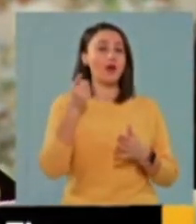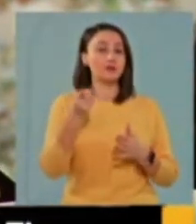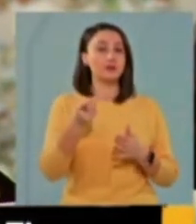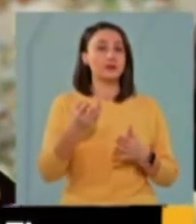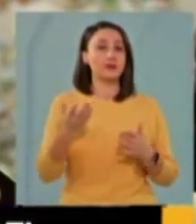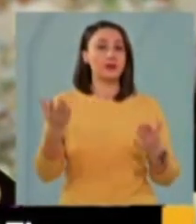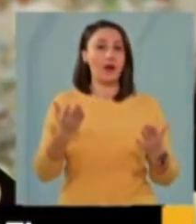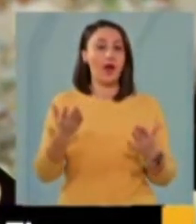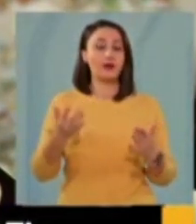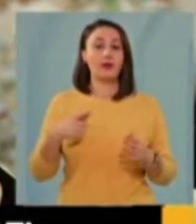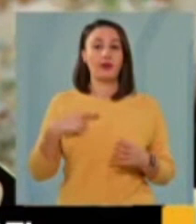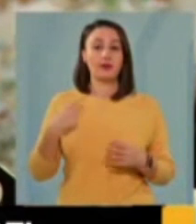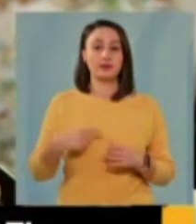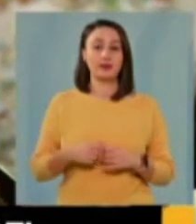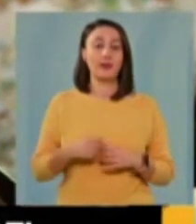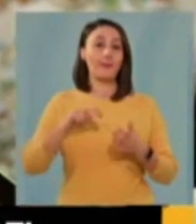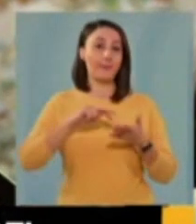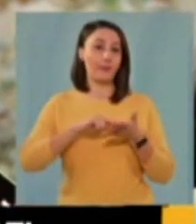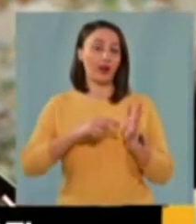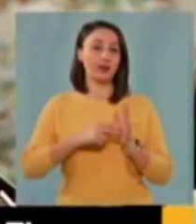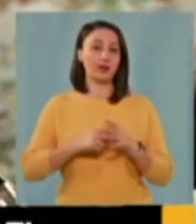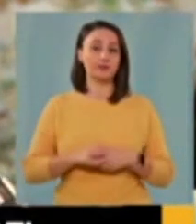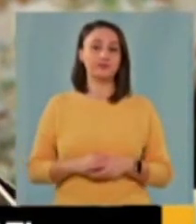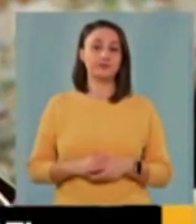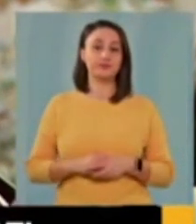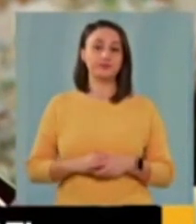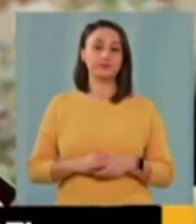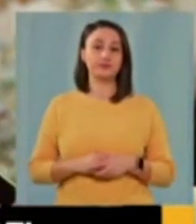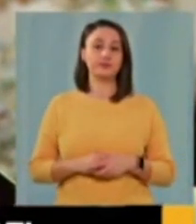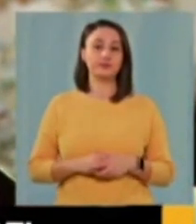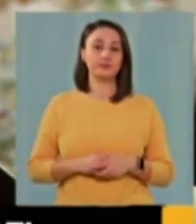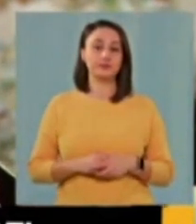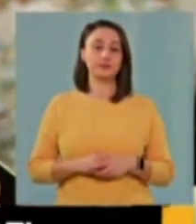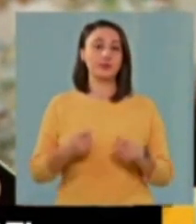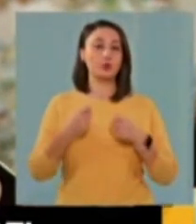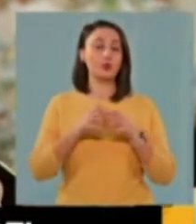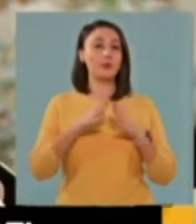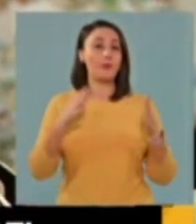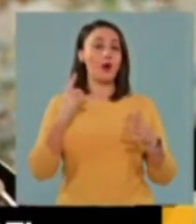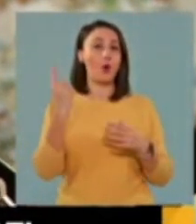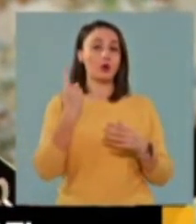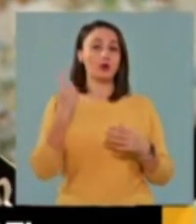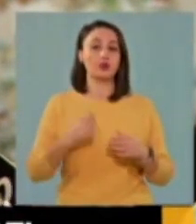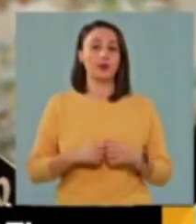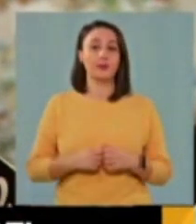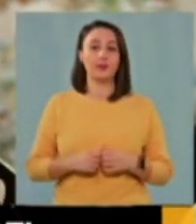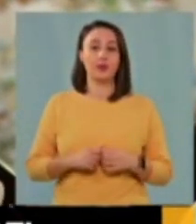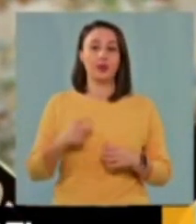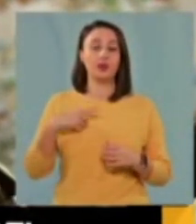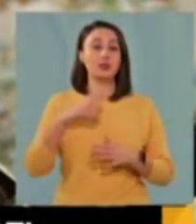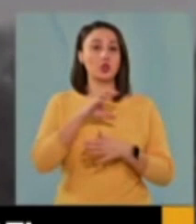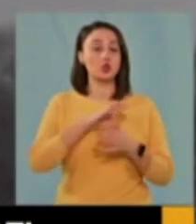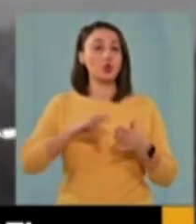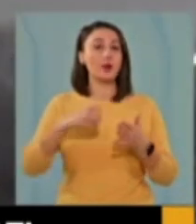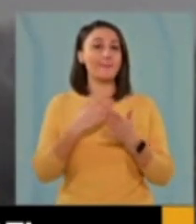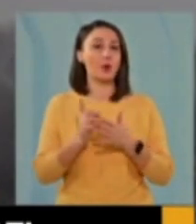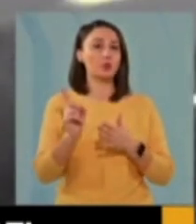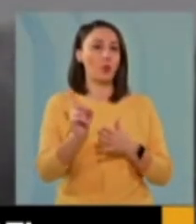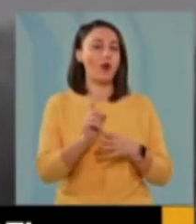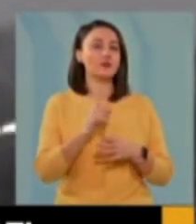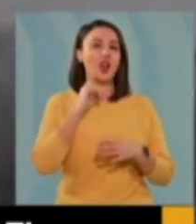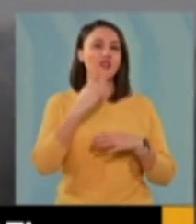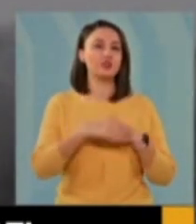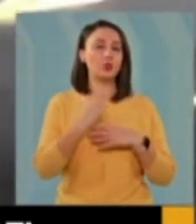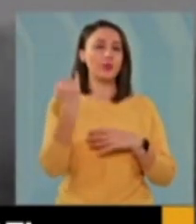sens care este pregătit în toate marile orașe. Există zone pentru asta. La sfârșitul